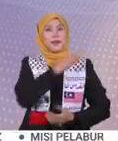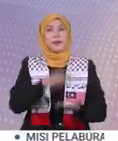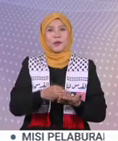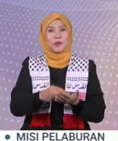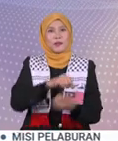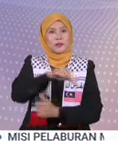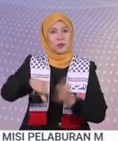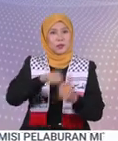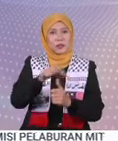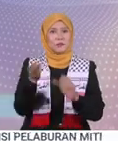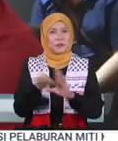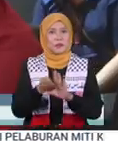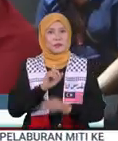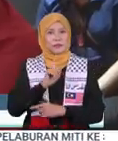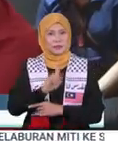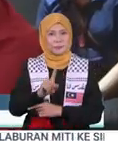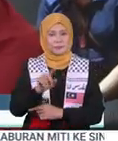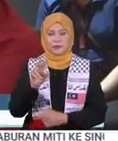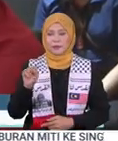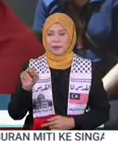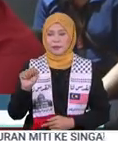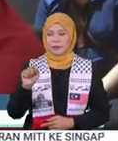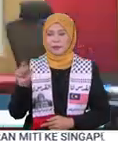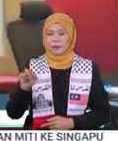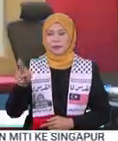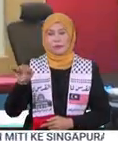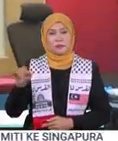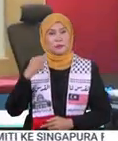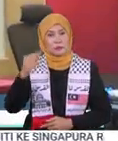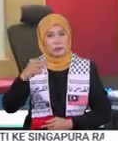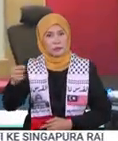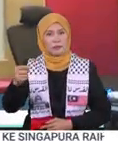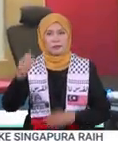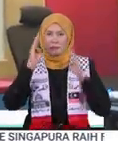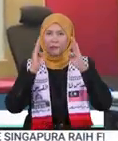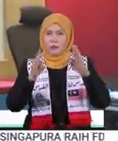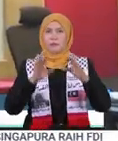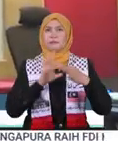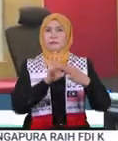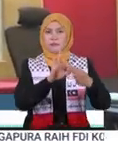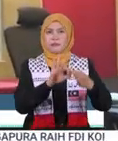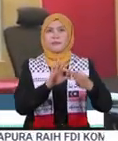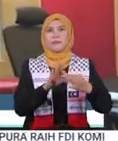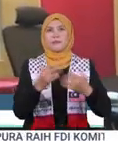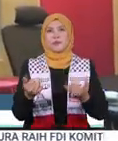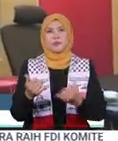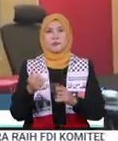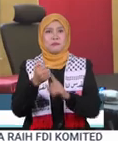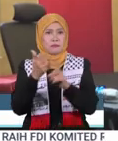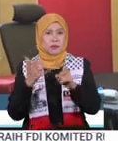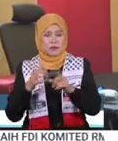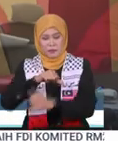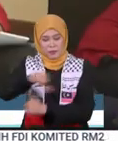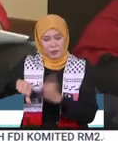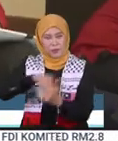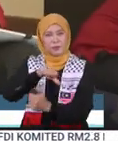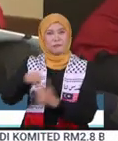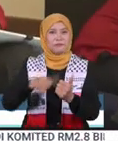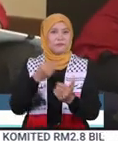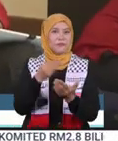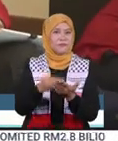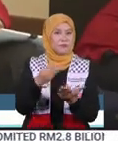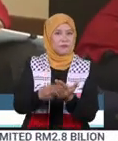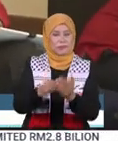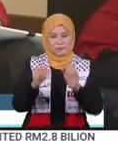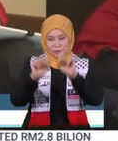Sosial Kumpulan Bank Islam, Muhammad Nazri berkata, kerjasama juga memfokuskan usaha menggandakan impak sosial ke arah sistem